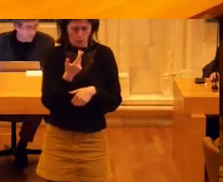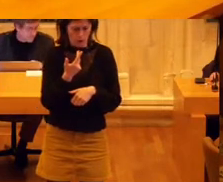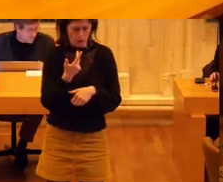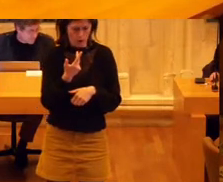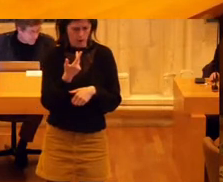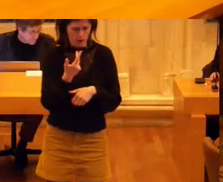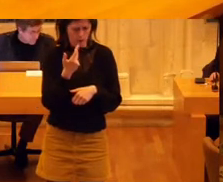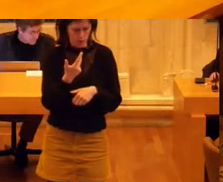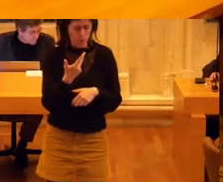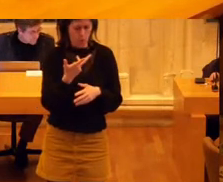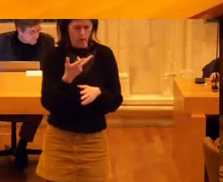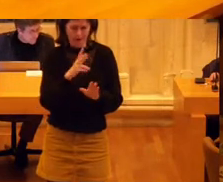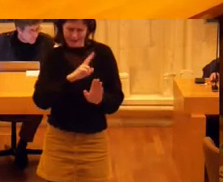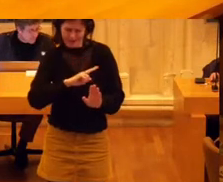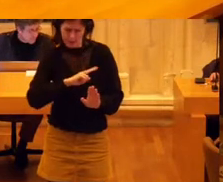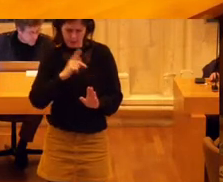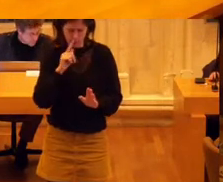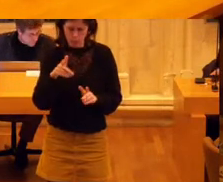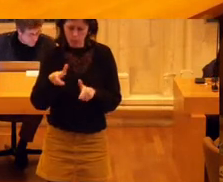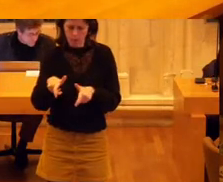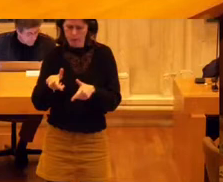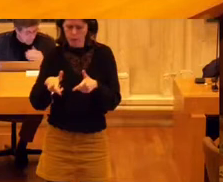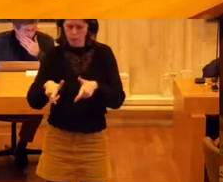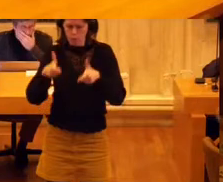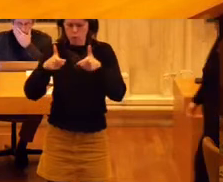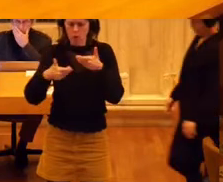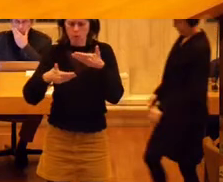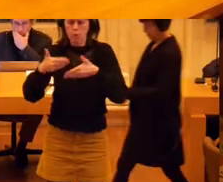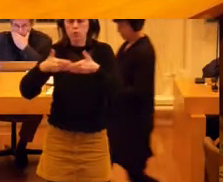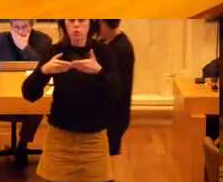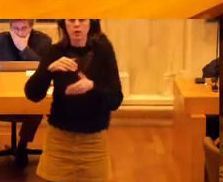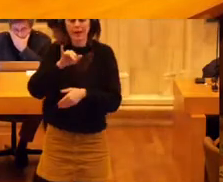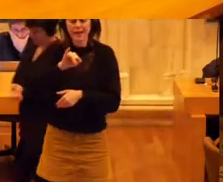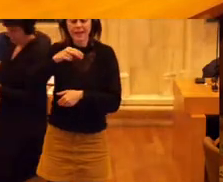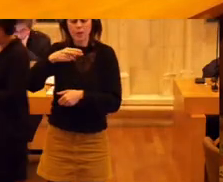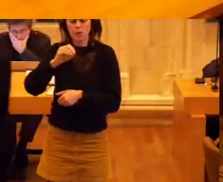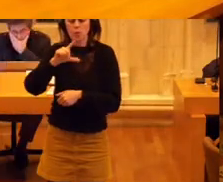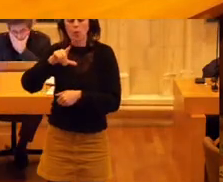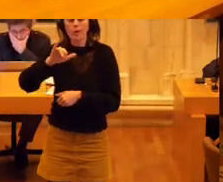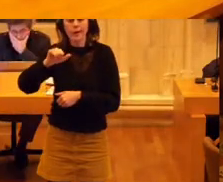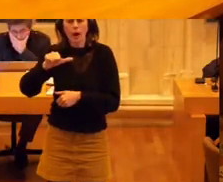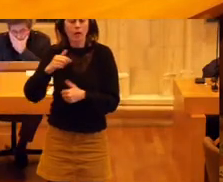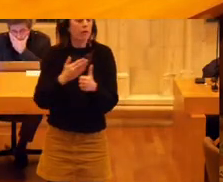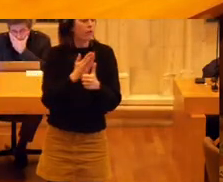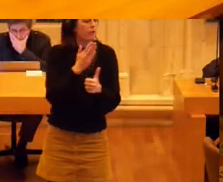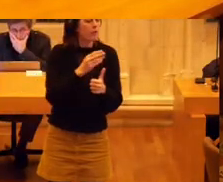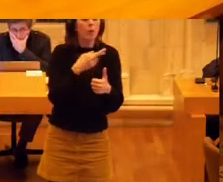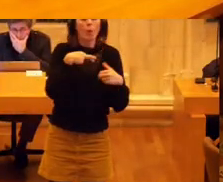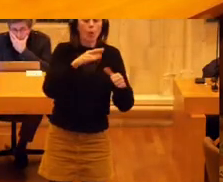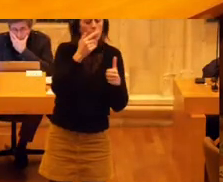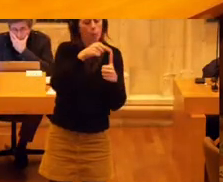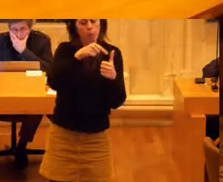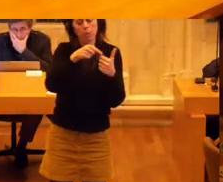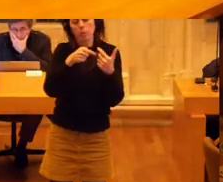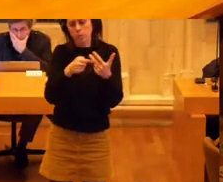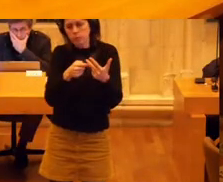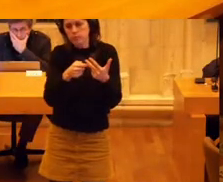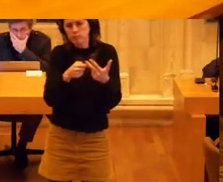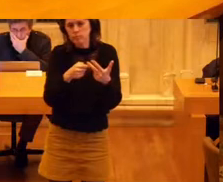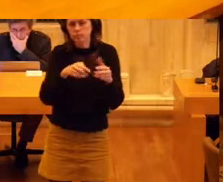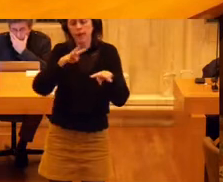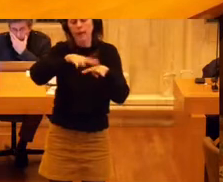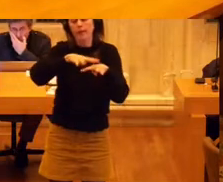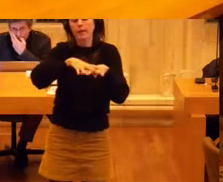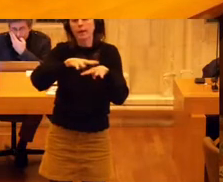3 garanties pour des logements construits par Inolia, boulevard de Rethel, rue Ernest Manchon et rue des Fauvettes, ça c'est tout le